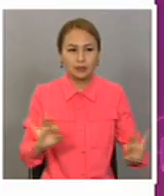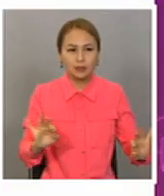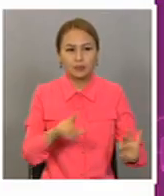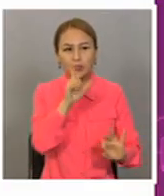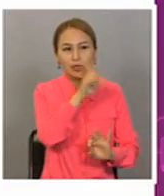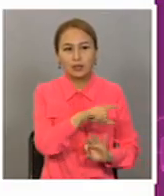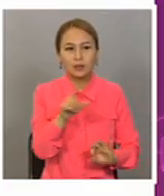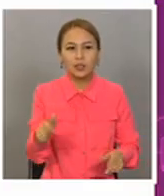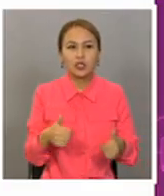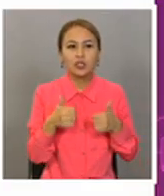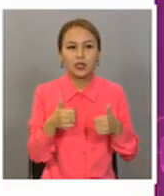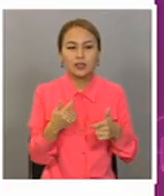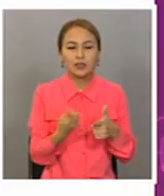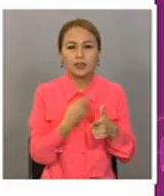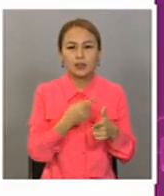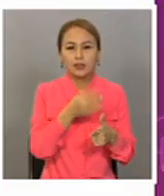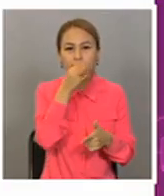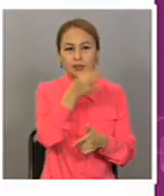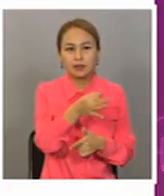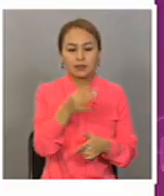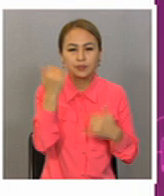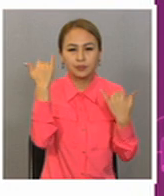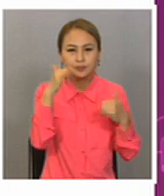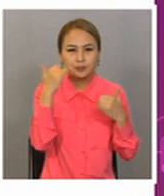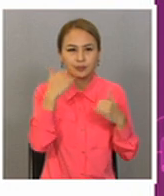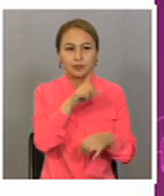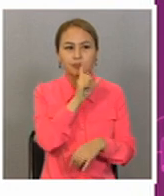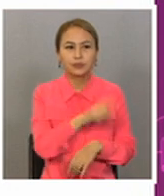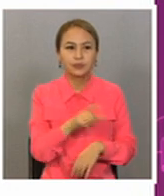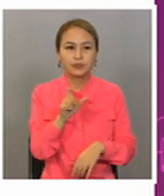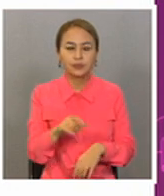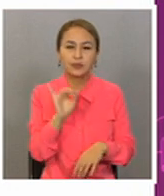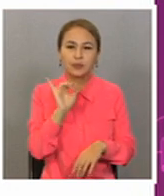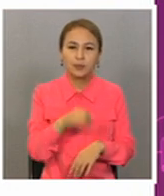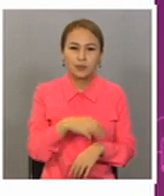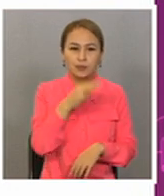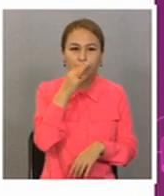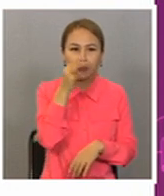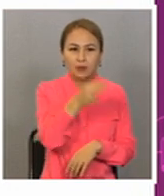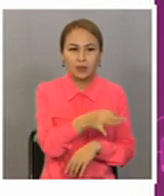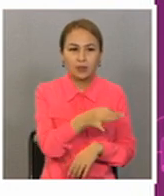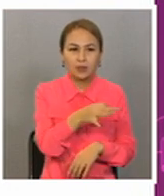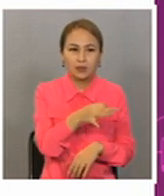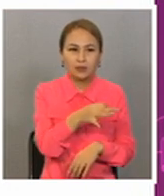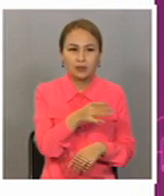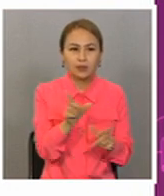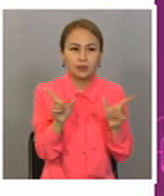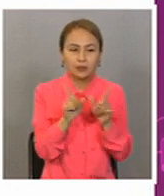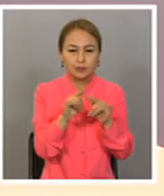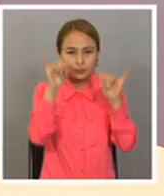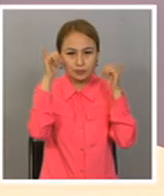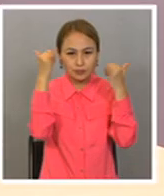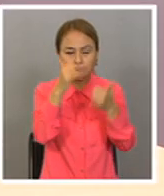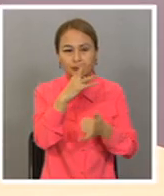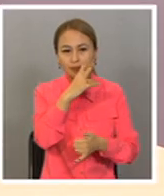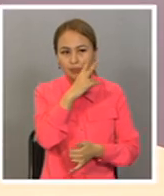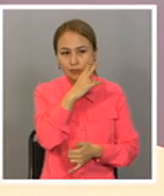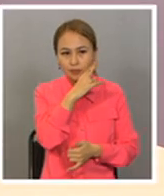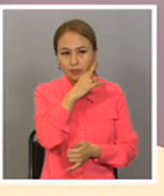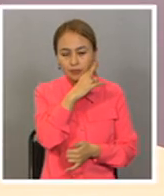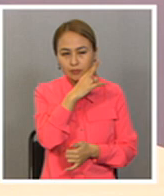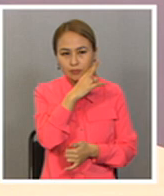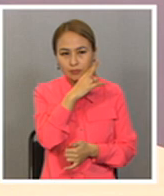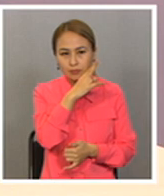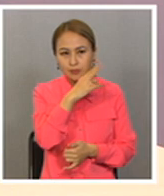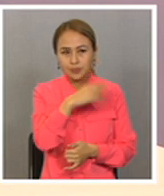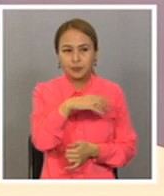Адамдар жақсы деді сиыр. Адамдар жаман деді сыңар мүйіз ешкі. Балалар,